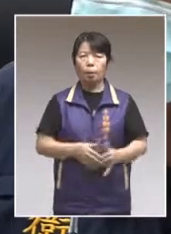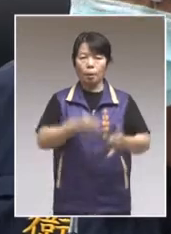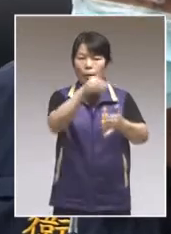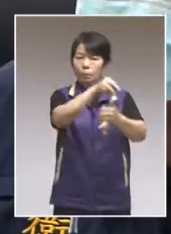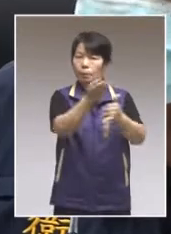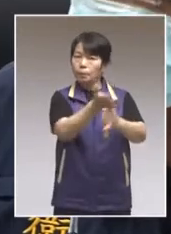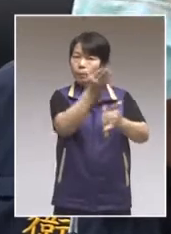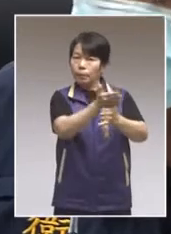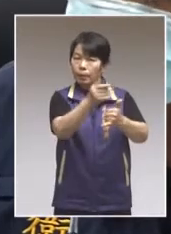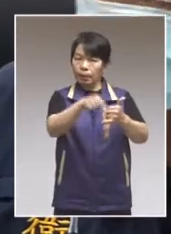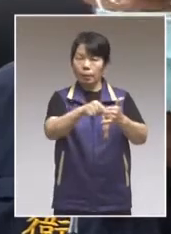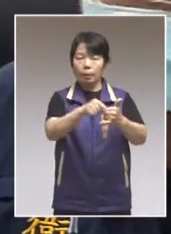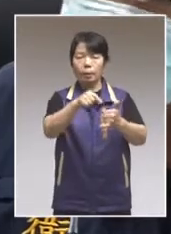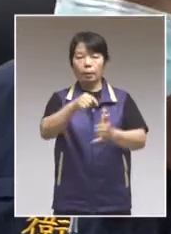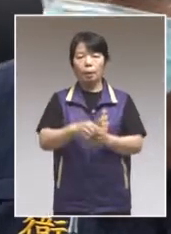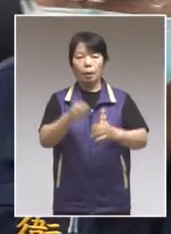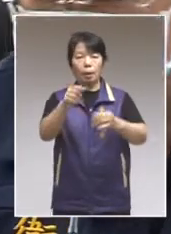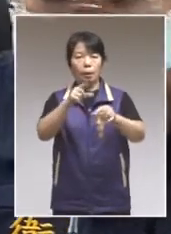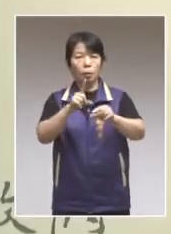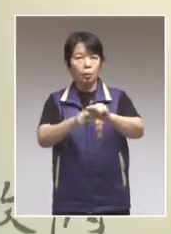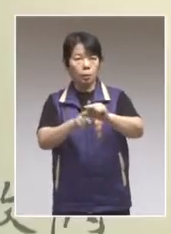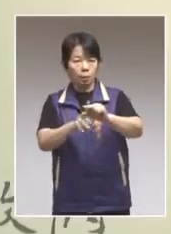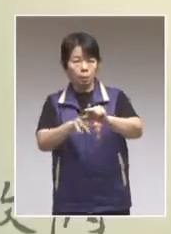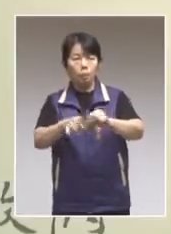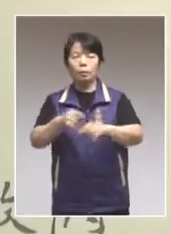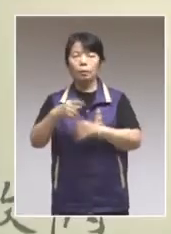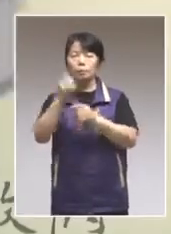部跟台南也都有这样的一个状况。